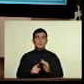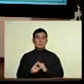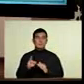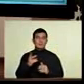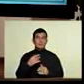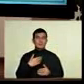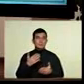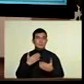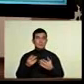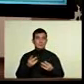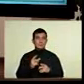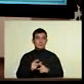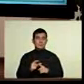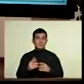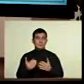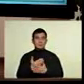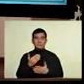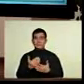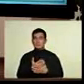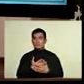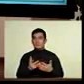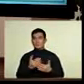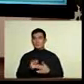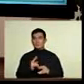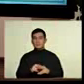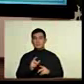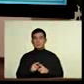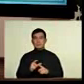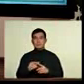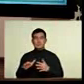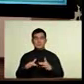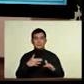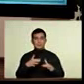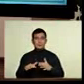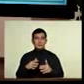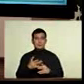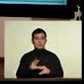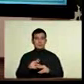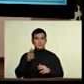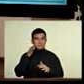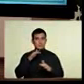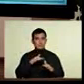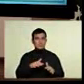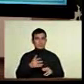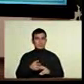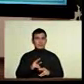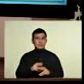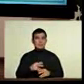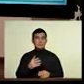давайте разберемся с новыми словами. Итак, струя, суюклик, суакама,